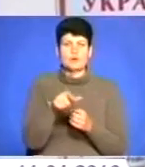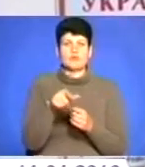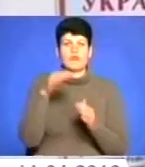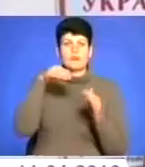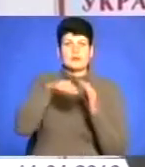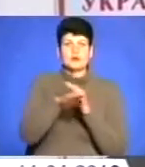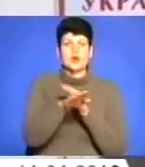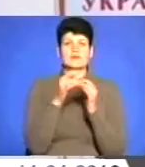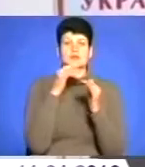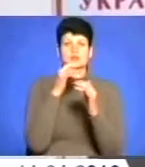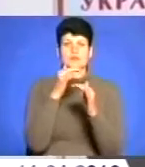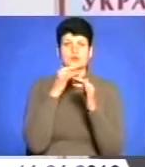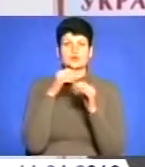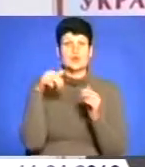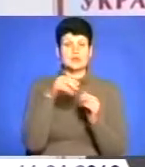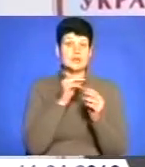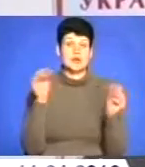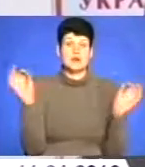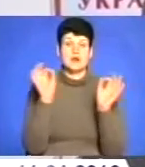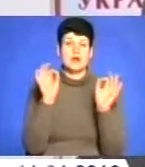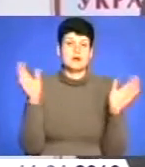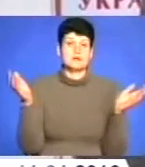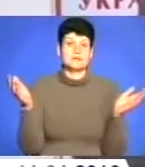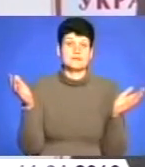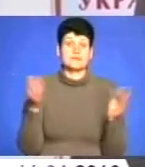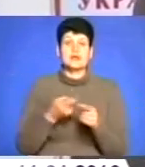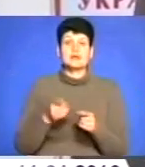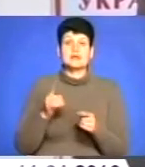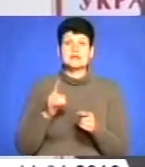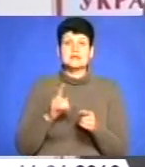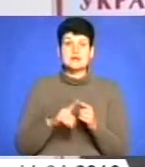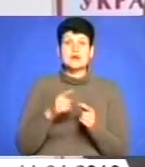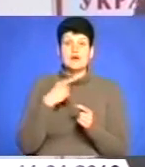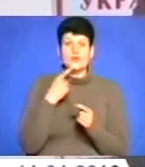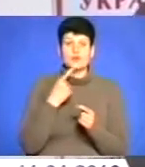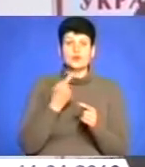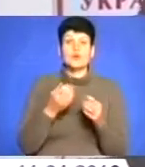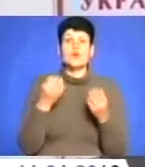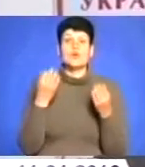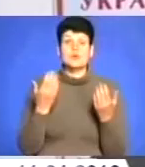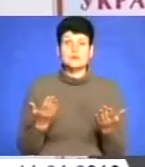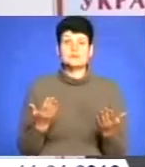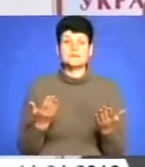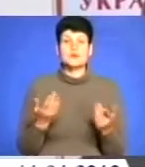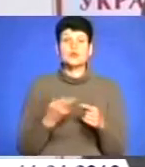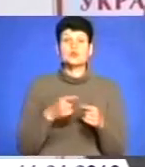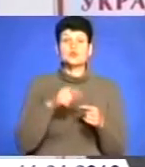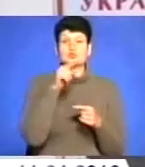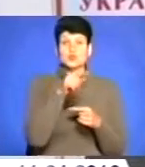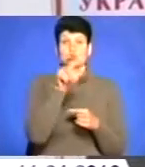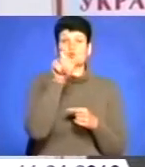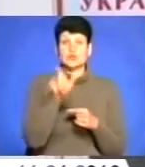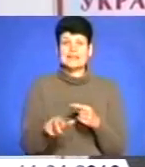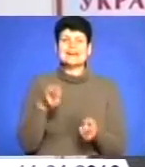сопілочкою ходить і грає. Це, я кажу, і ось цю людину, яка